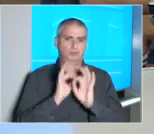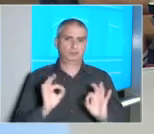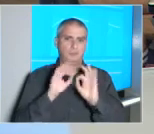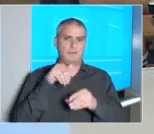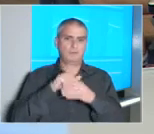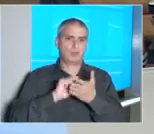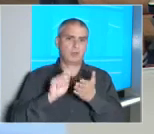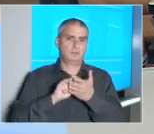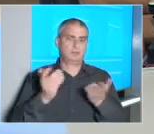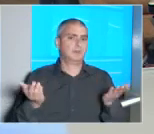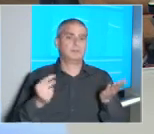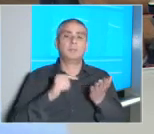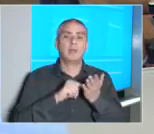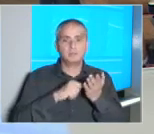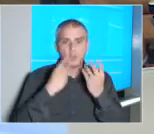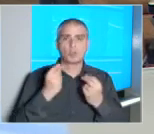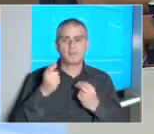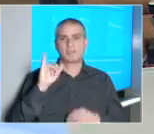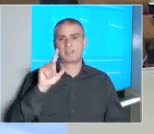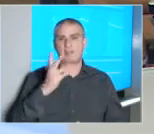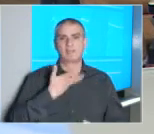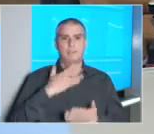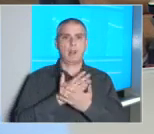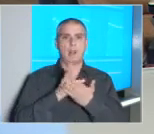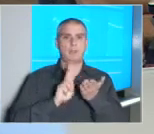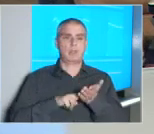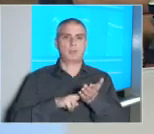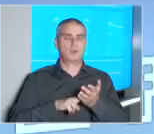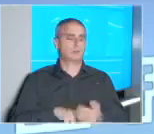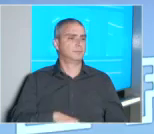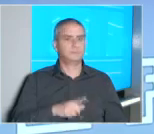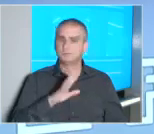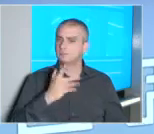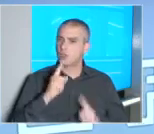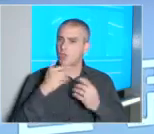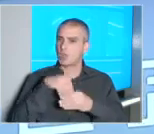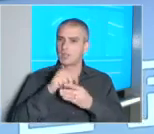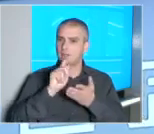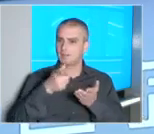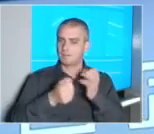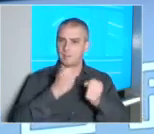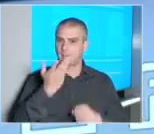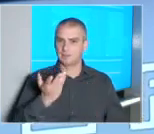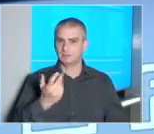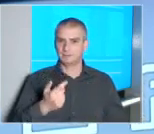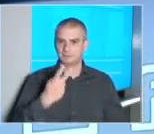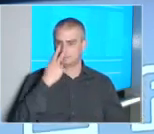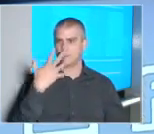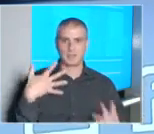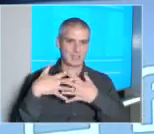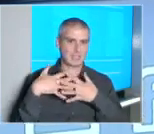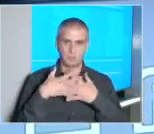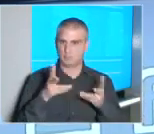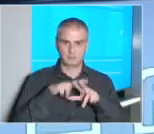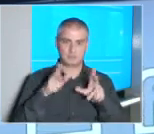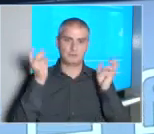דבר במשרד הזה. ולכן אני חושב שטוב שיריב לוין קיבל את ההחלטה הנכונה. כן. מוסי, מה קורה אצלכם מבחינת איחודים? הרי נדמה